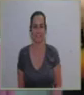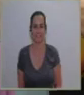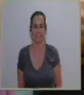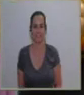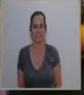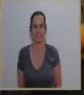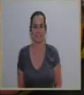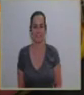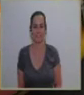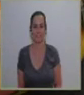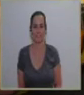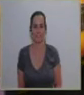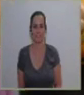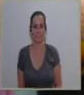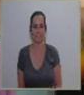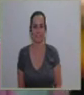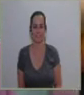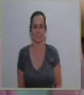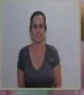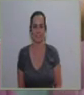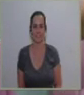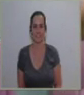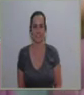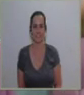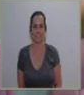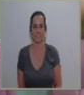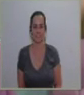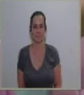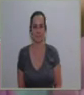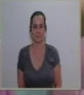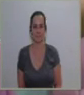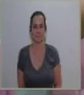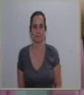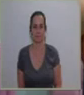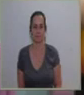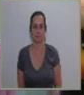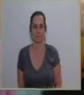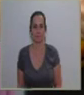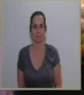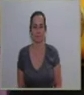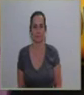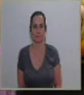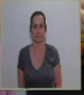חציל, מסמר, ניקח מהר. גם הגרין לא נכון.